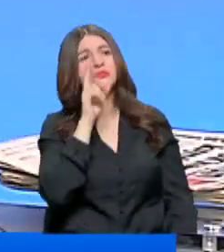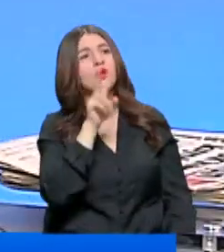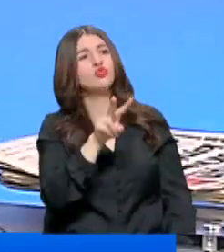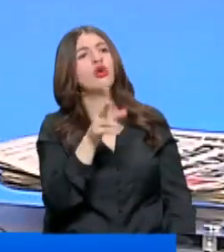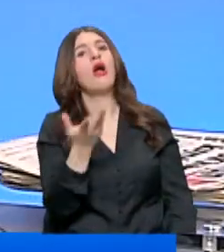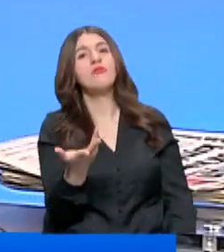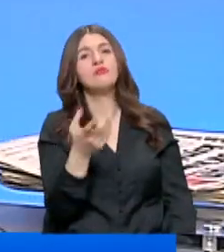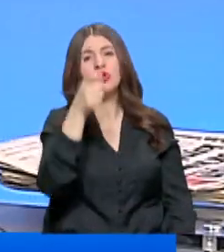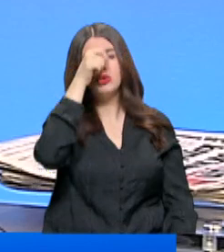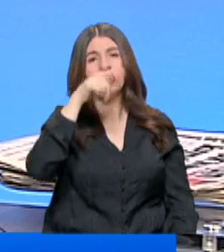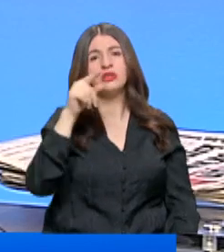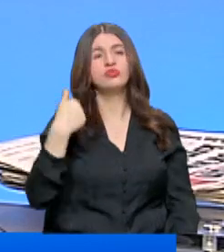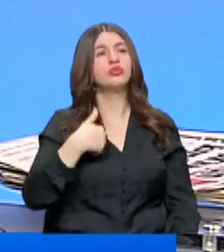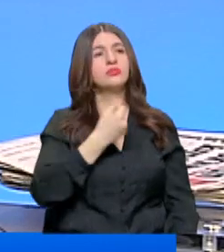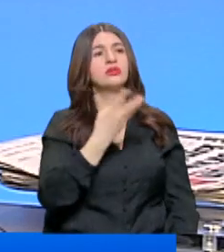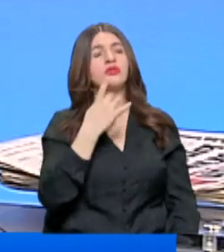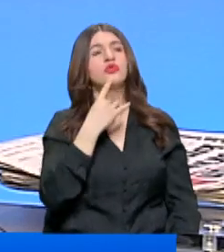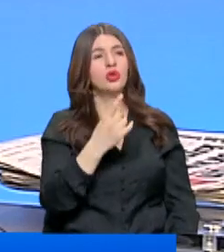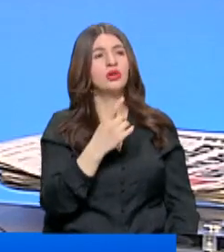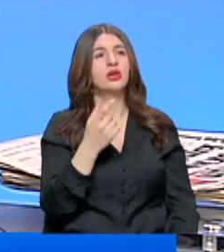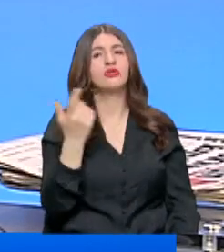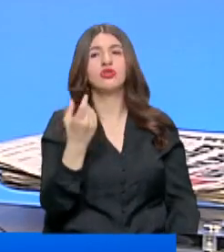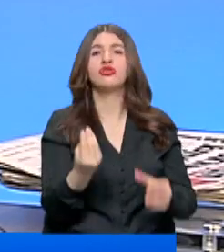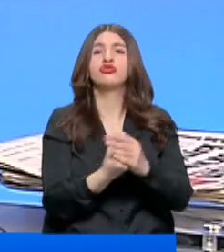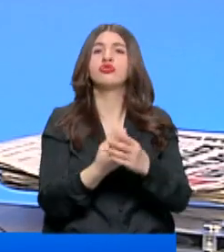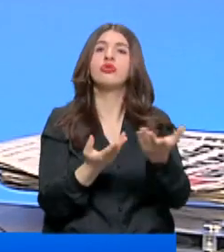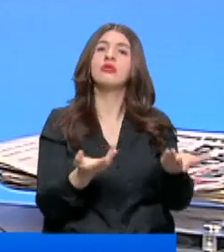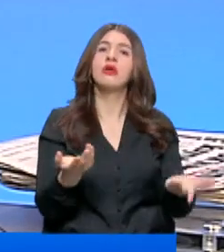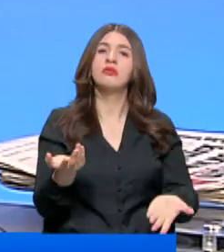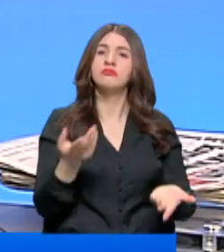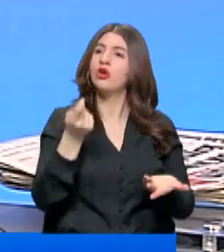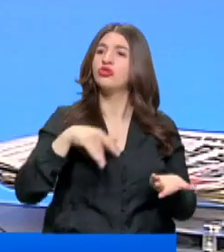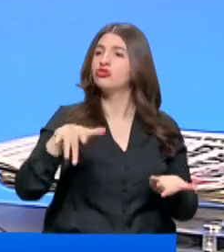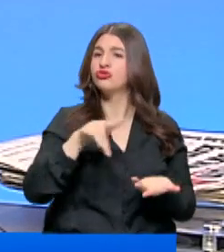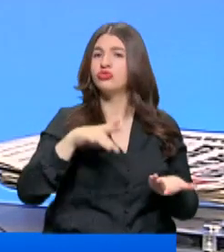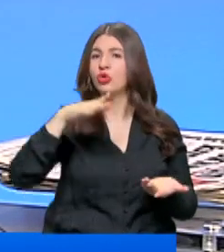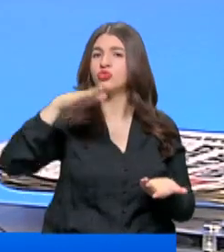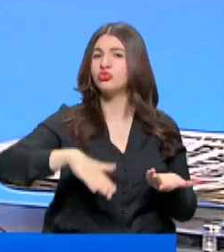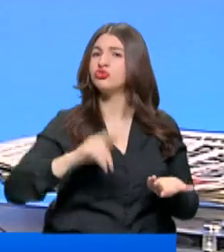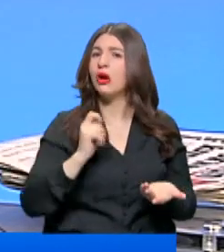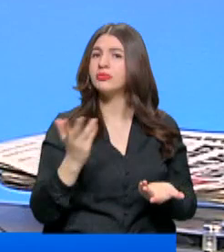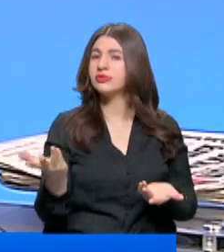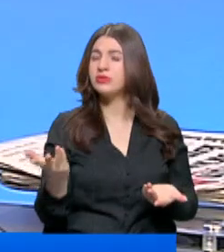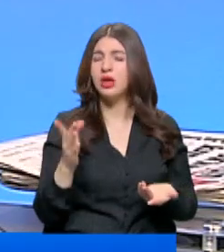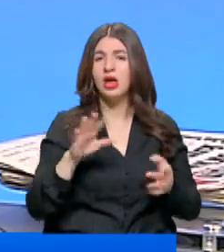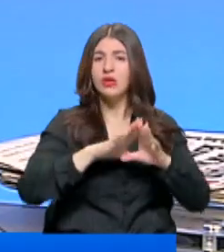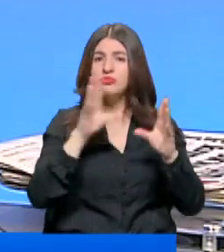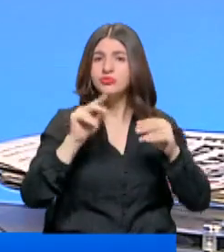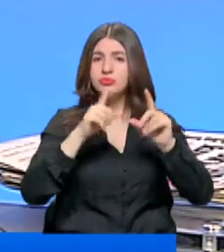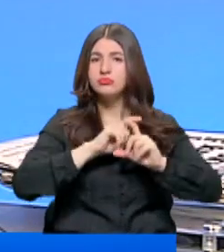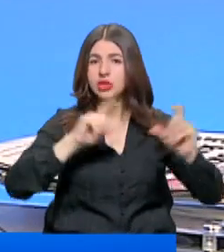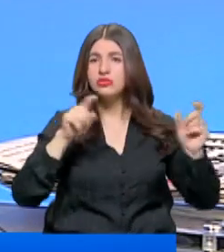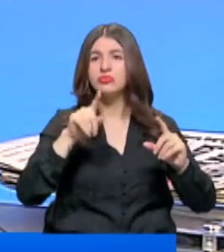baktığınızda Türkiye'nin rakamları diyor ki nereden çıkartıyorsunuz işsizlik düştü ve tüm bu